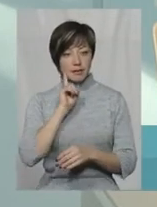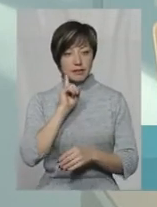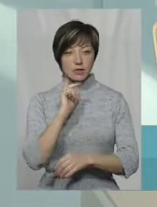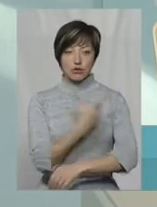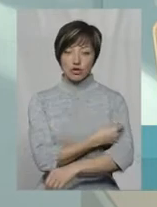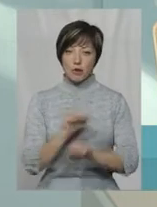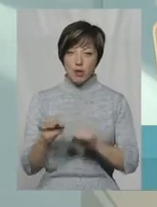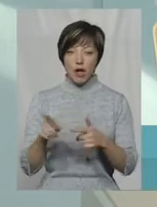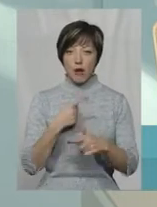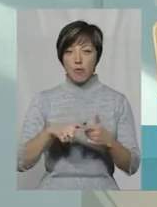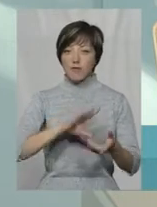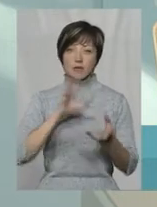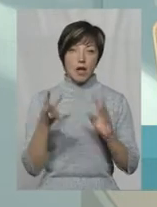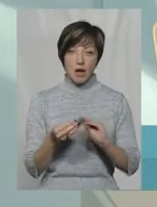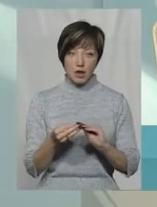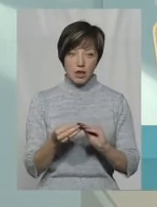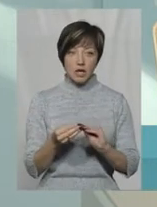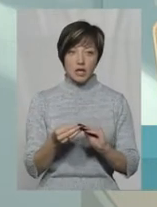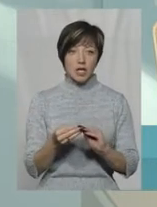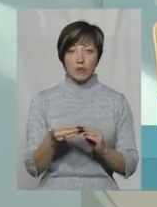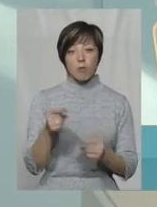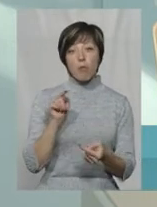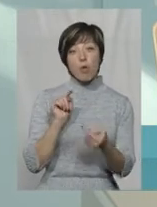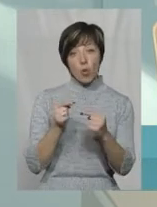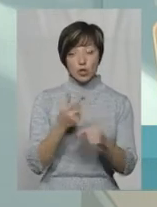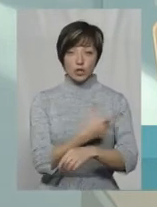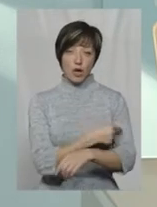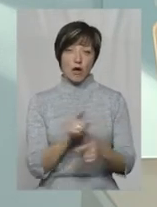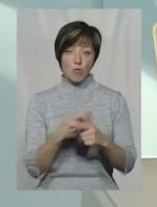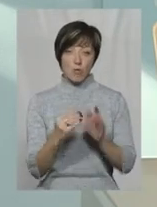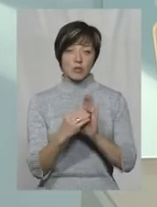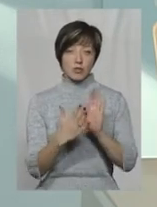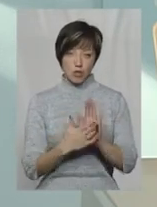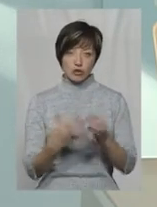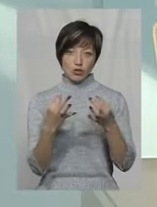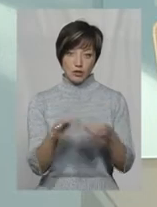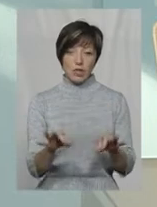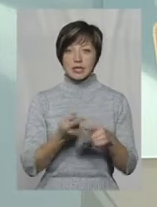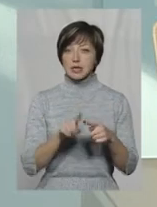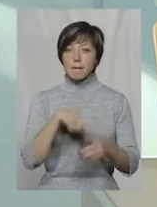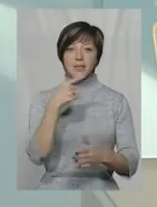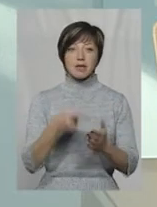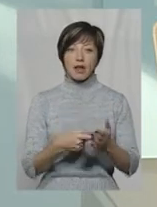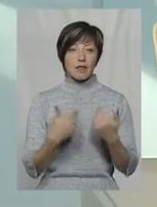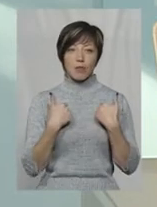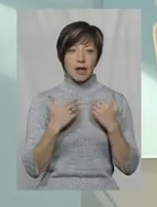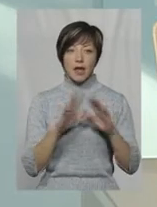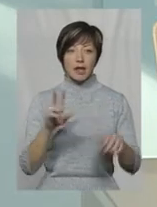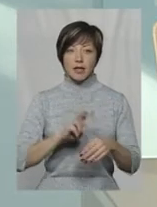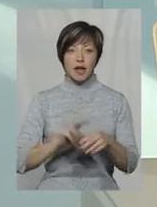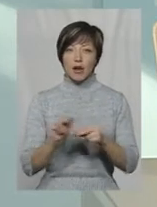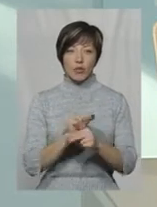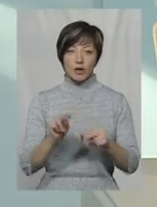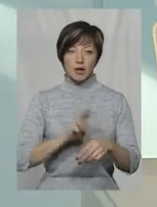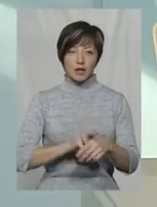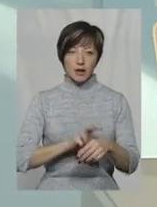чи взагалі заперечити його або призначити. Це питання не зовсім до мене, я не лікуючий